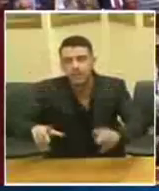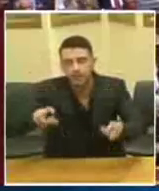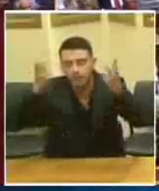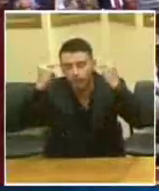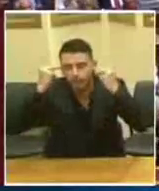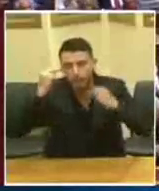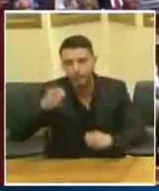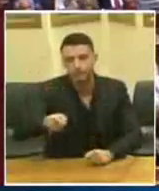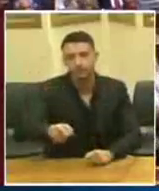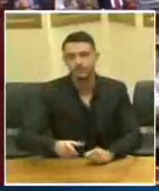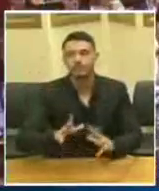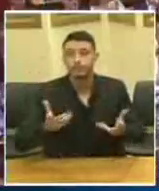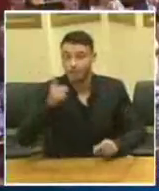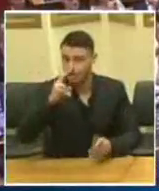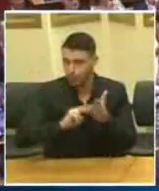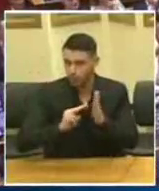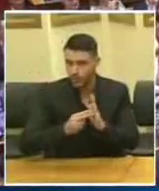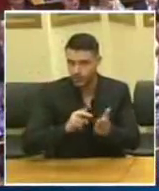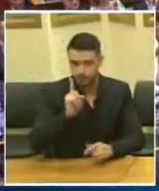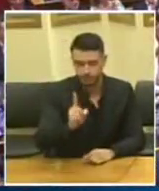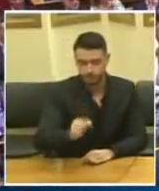Προσέξτε, προσέξτε.